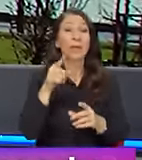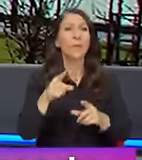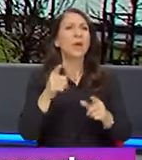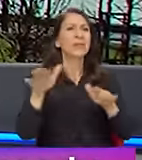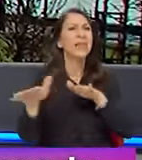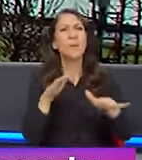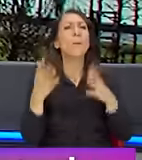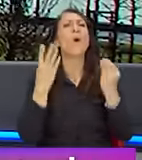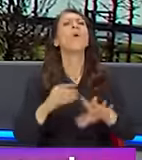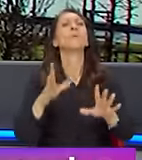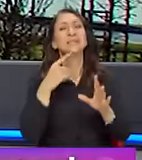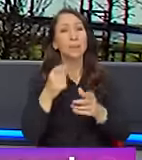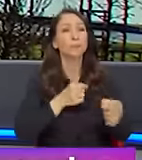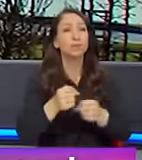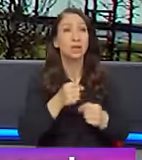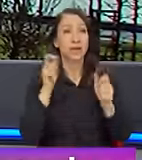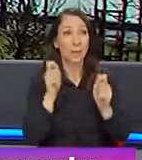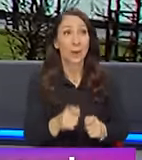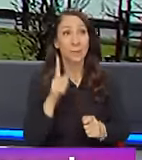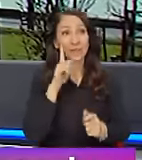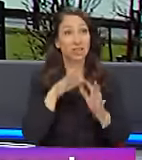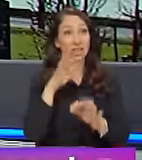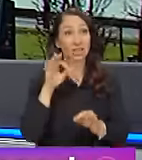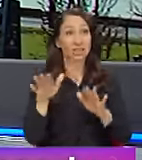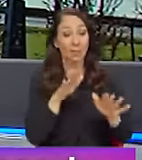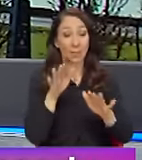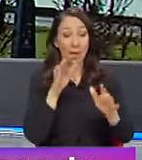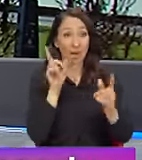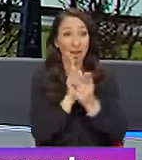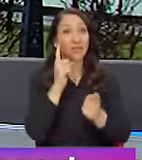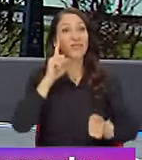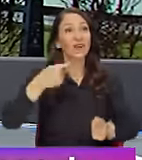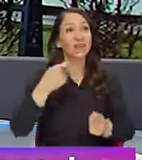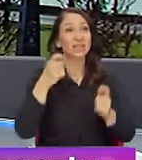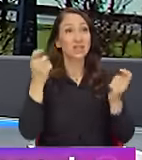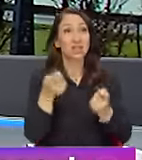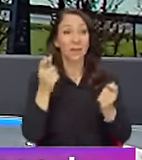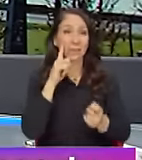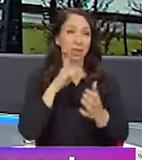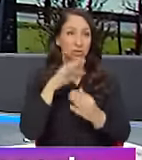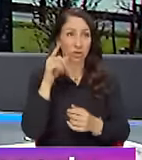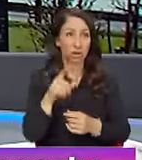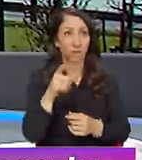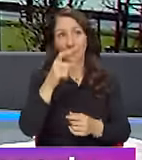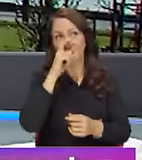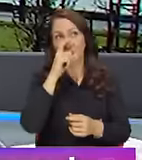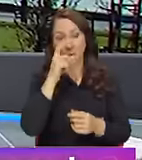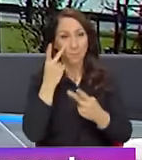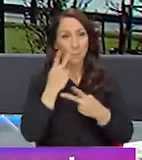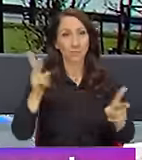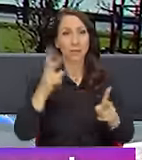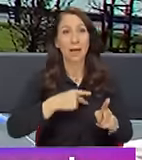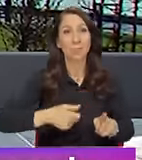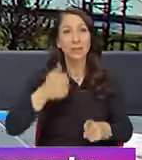bir olay yaşanmasın diye mücadele veren bir kişi. Depreme karşı farkındalık yaratmaya çalışan bir kişi. Beşiktaş Bağımsız Belediye